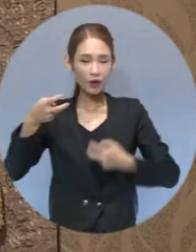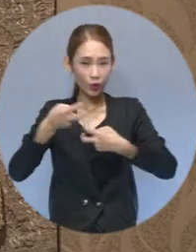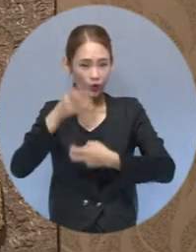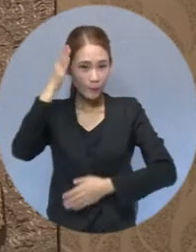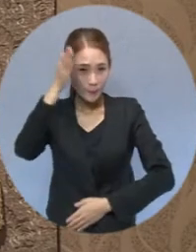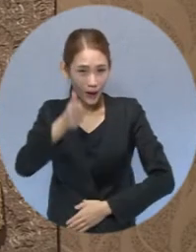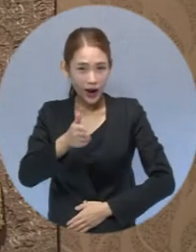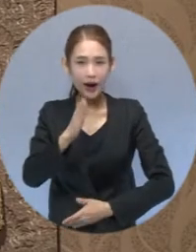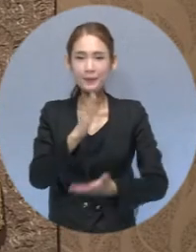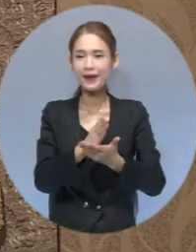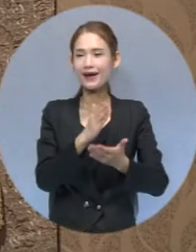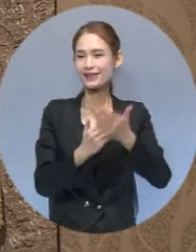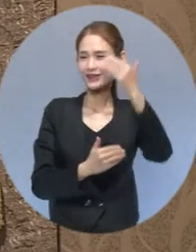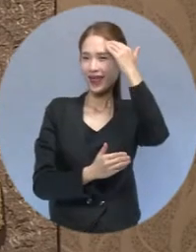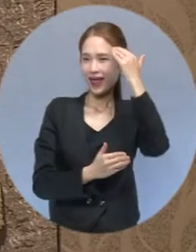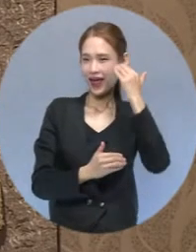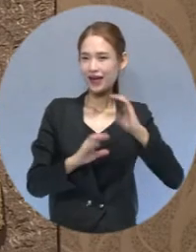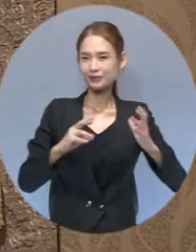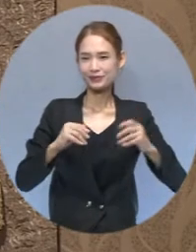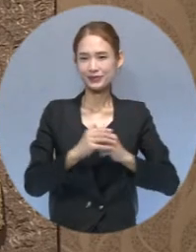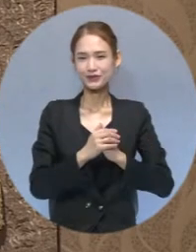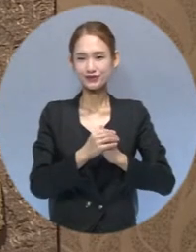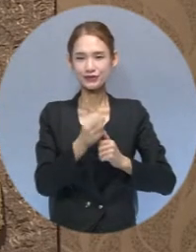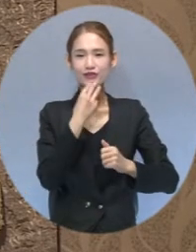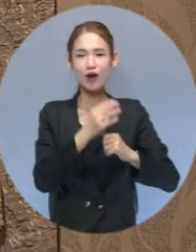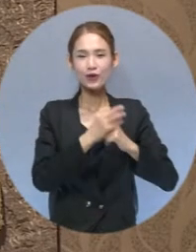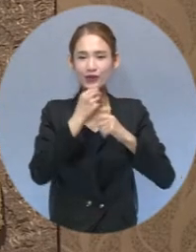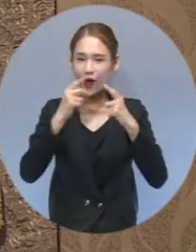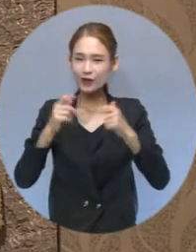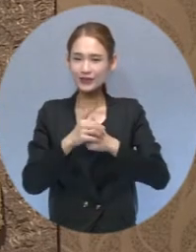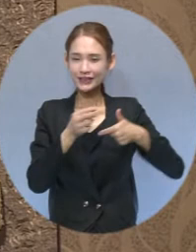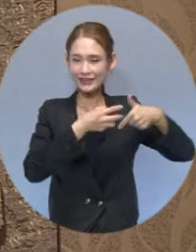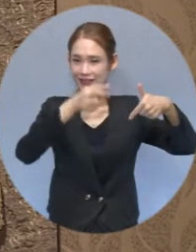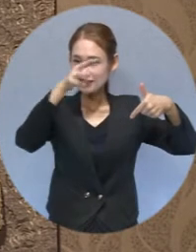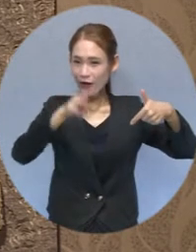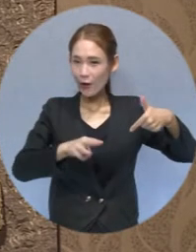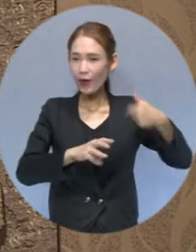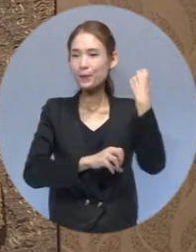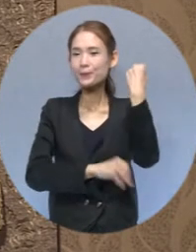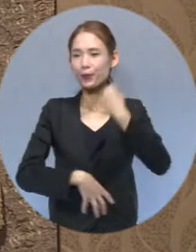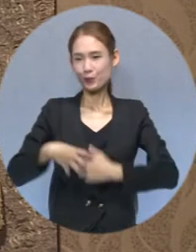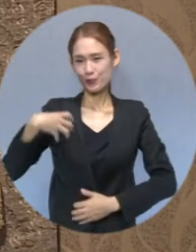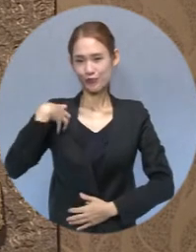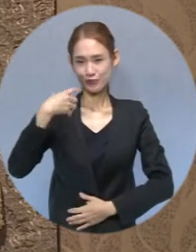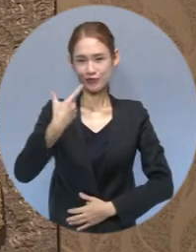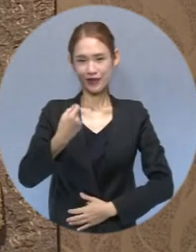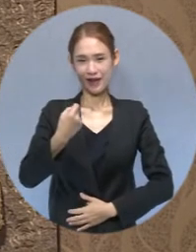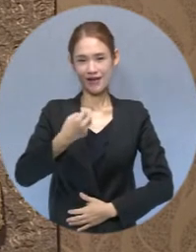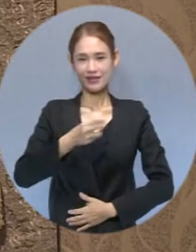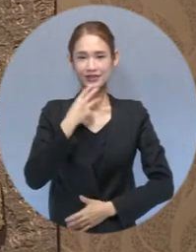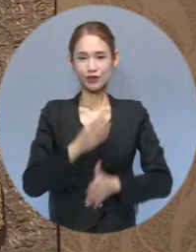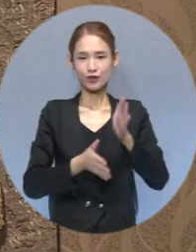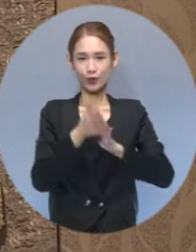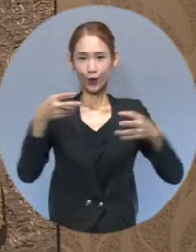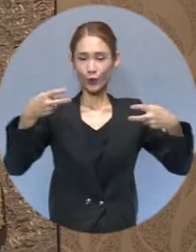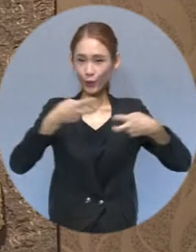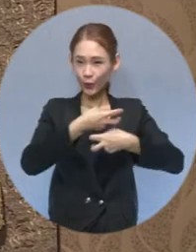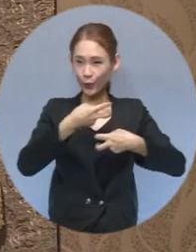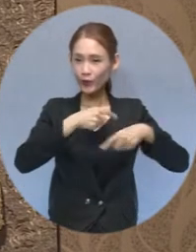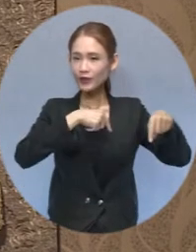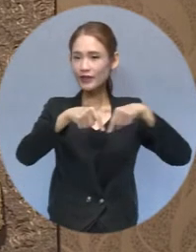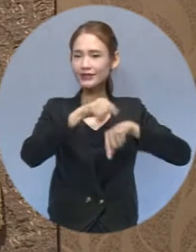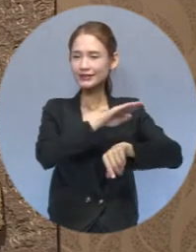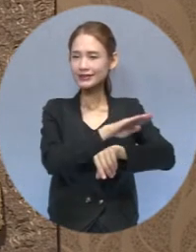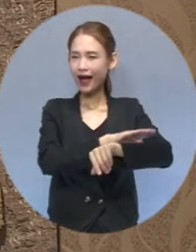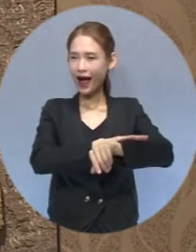대한민국의 중심, 서울, 경기, 인천의 헤드쿼터, 즉 본부 같은 곳이거든요. 서울시의 교통정책이 잘 굴러갈